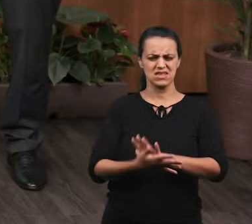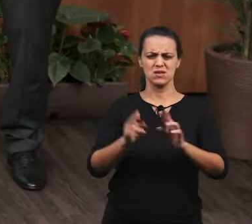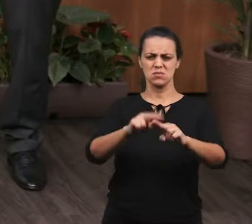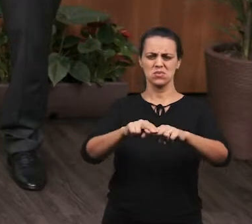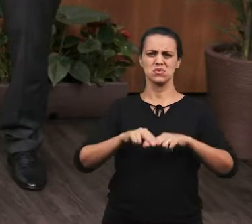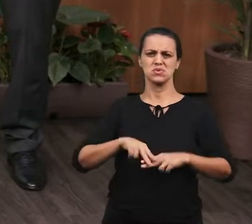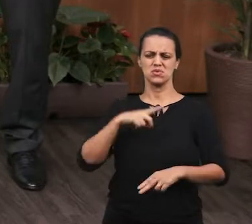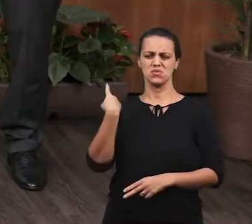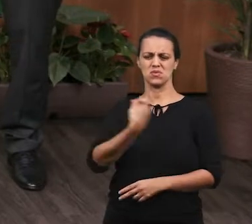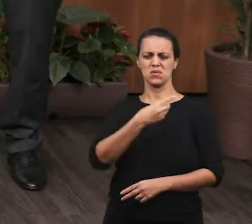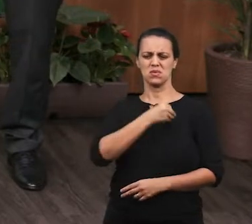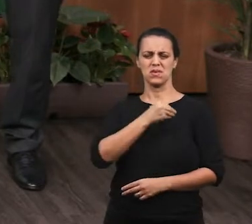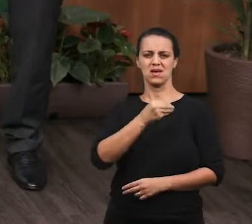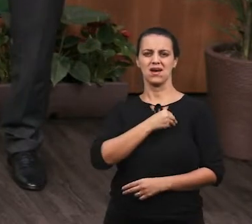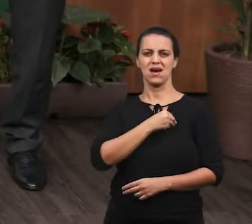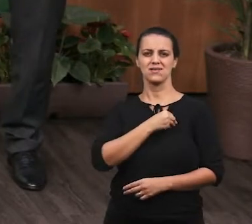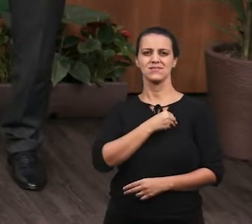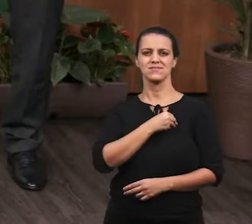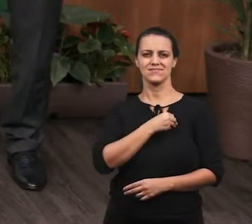был